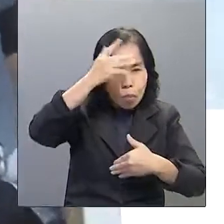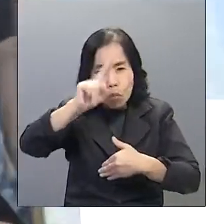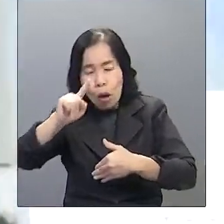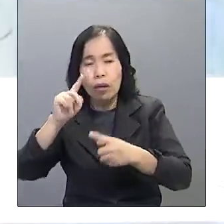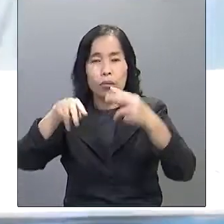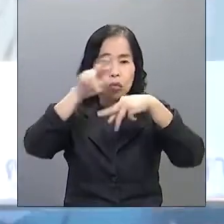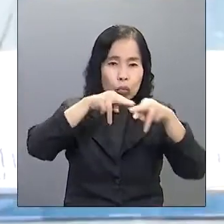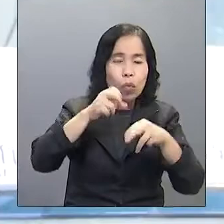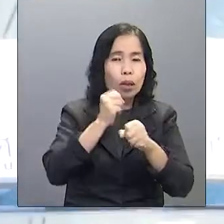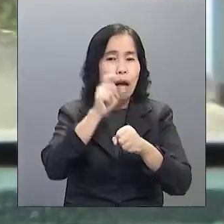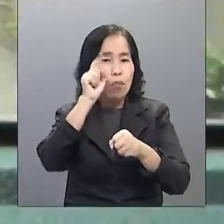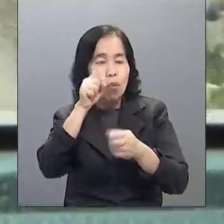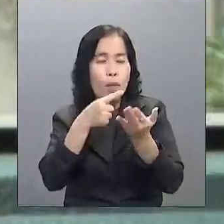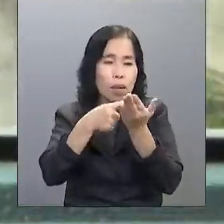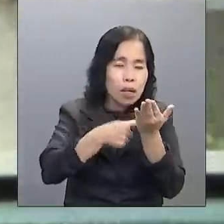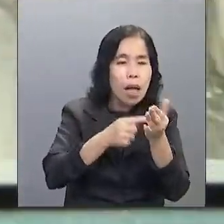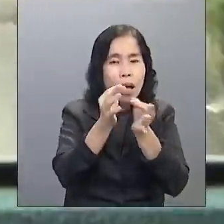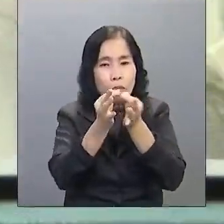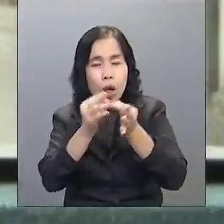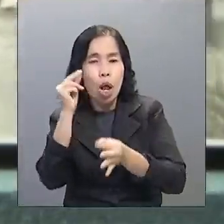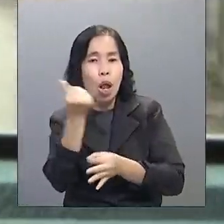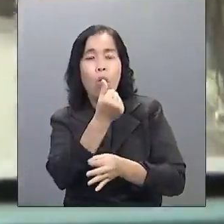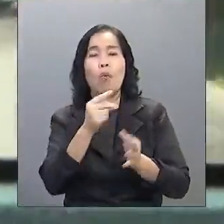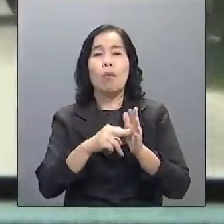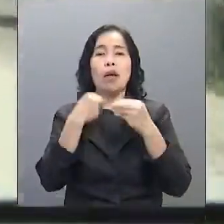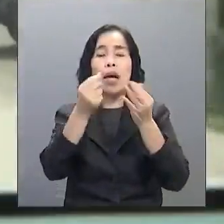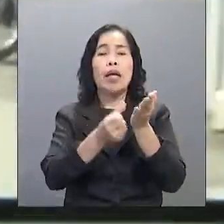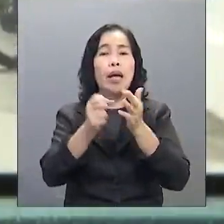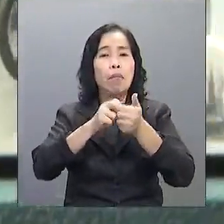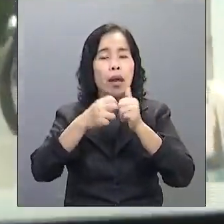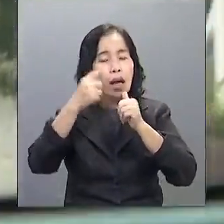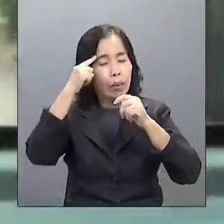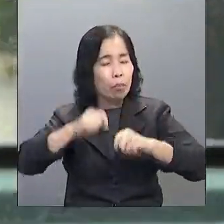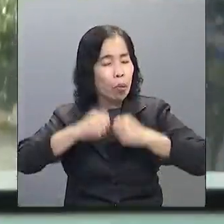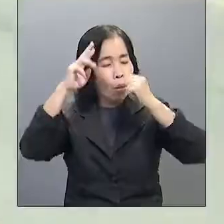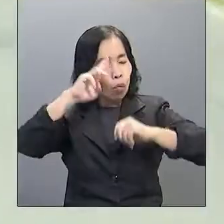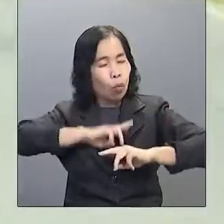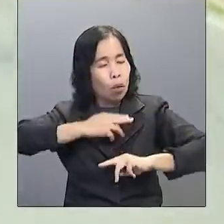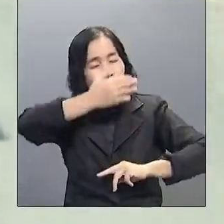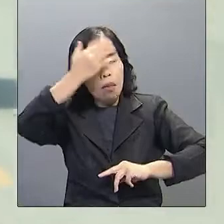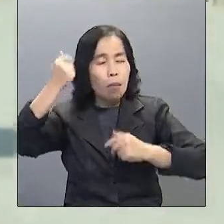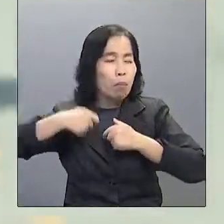ระบวนการรักษาให้เร็วที่สุดซึ่งจะช่วยแก้ปัญหาความรุนแรงที่จะเกิดขึ้นใน